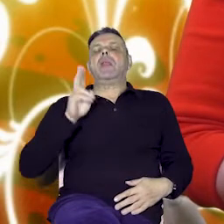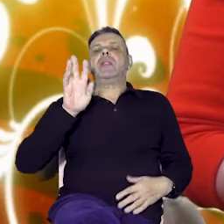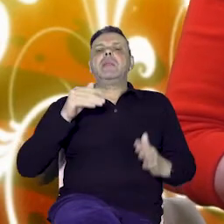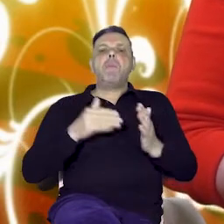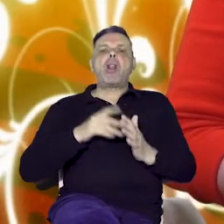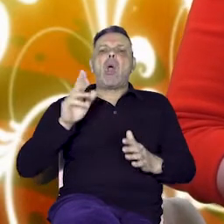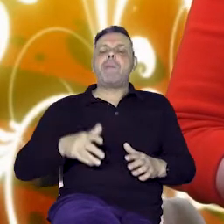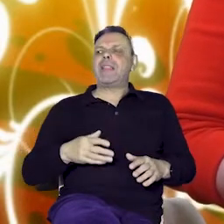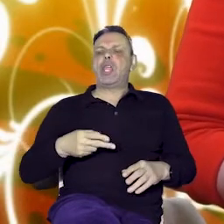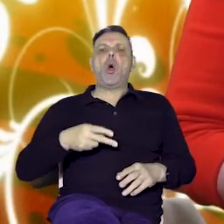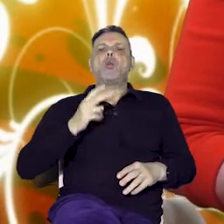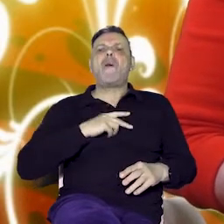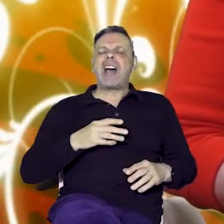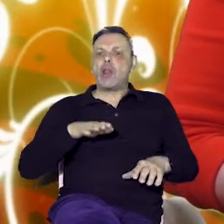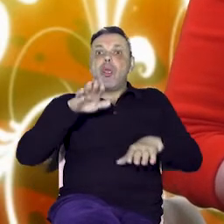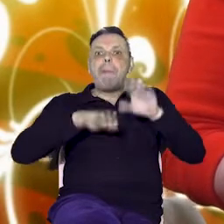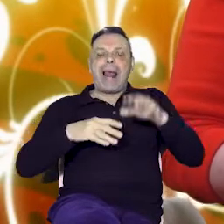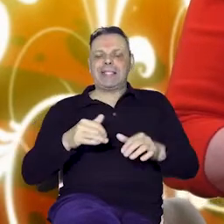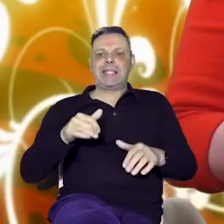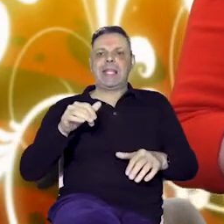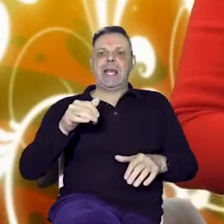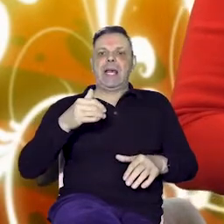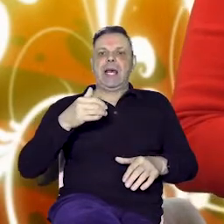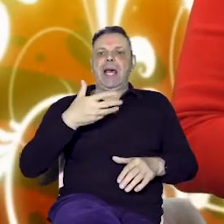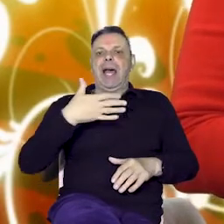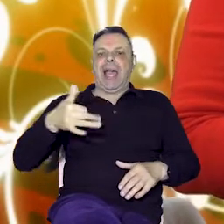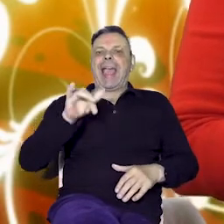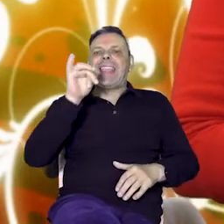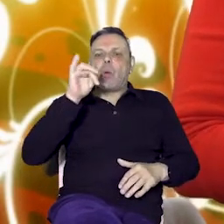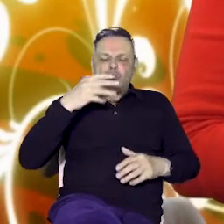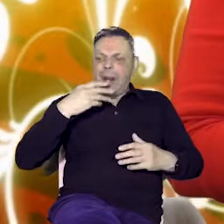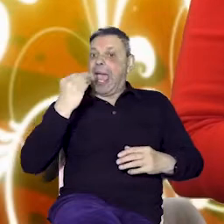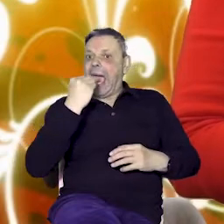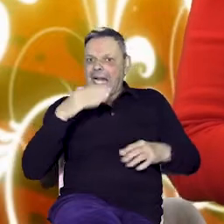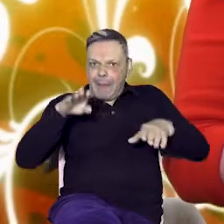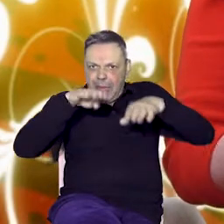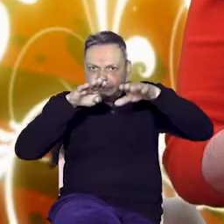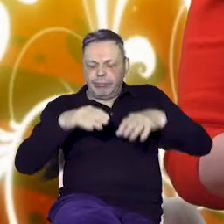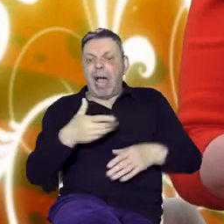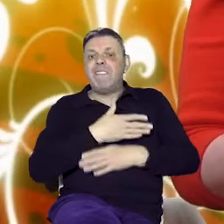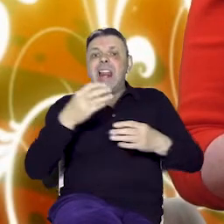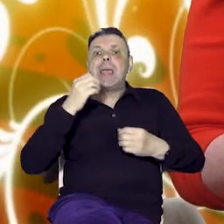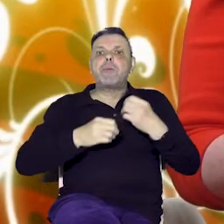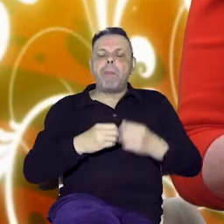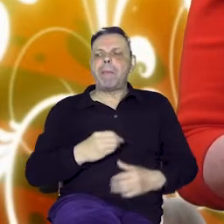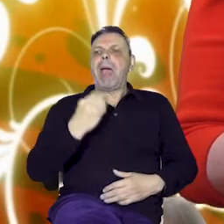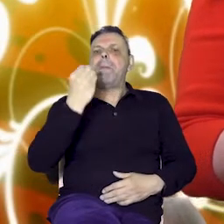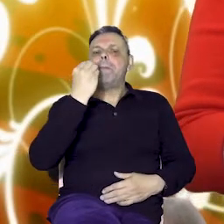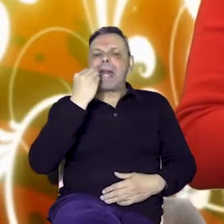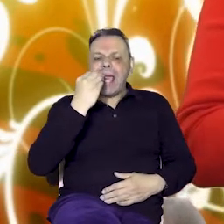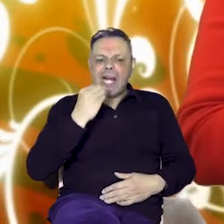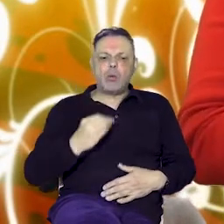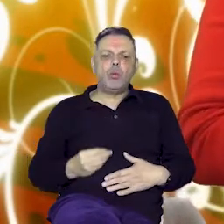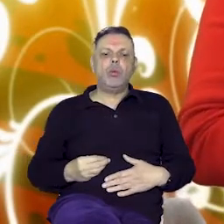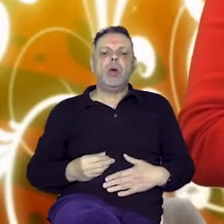balans unos tekućine i hrane. I ono što je u stvari veliki problem, a to je prehrana u kroničnoj bubrežnoj bolesti,